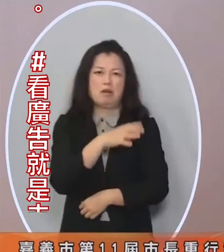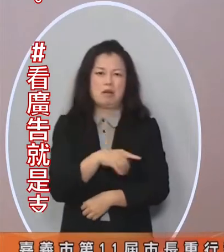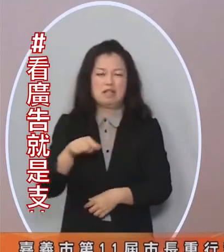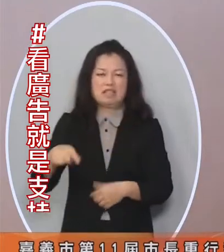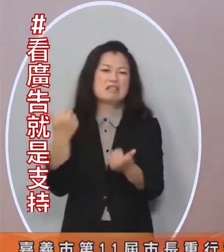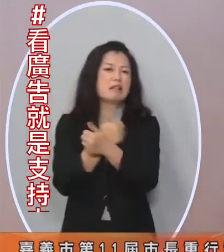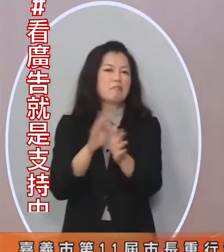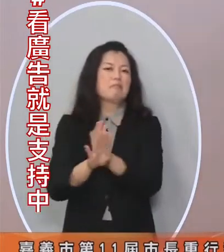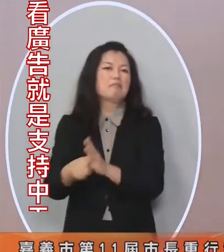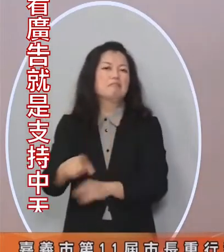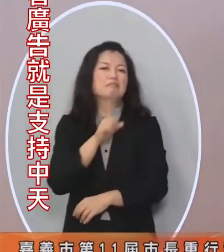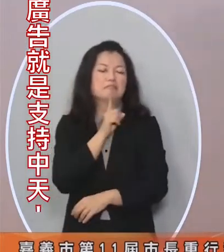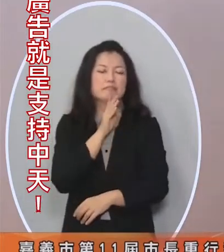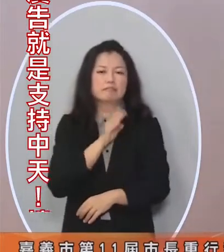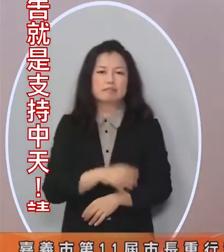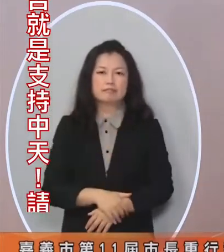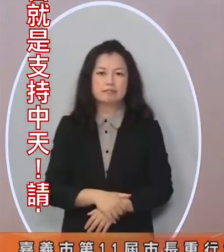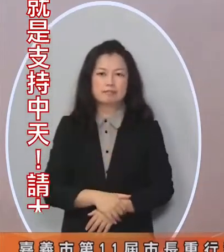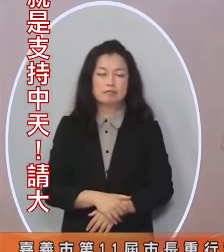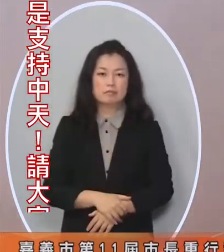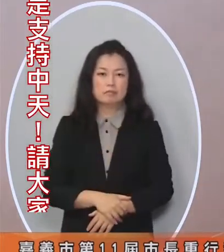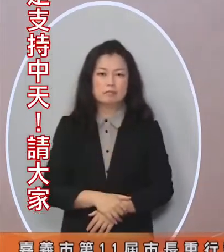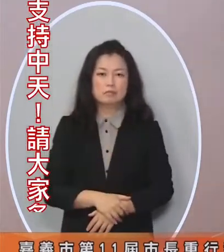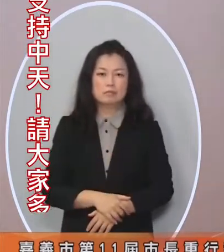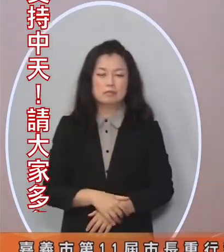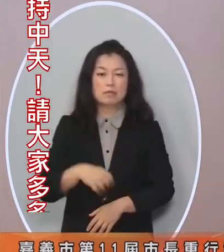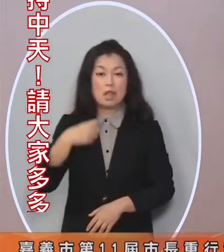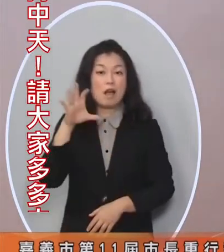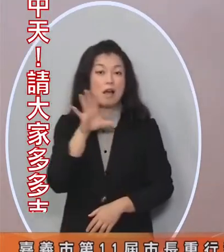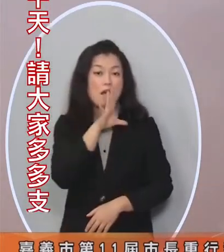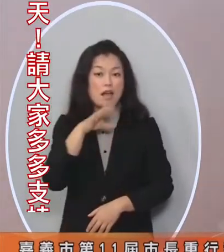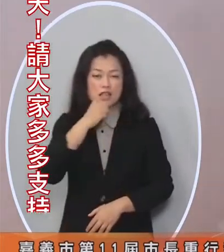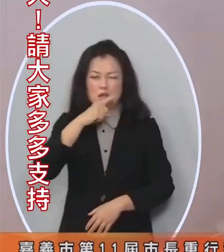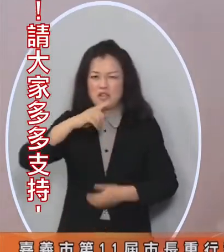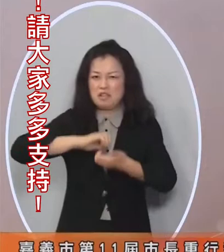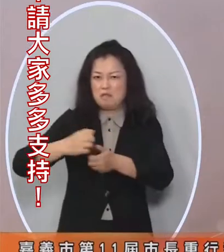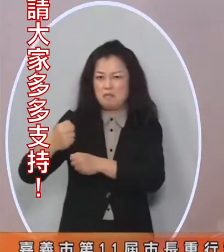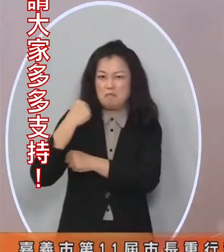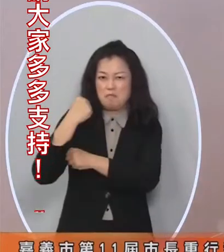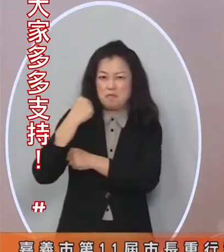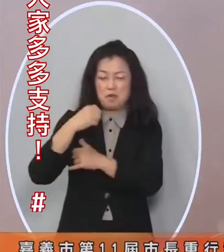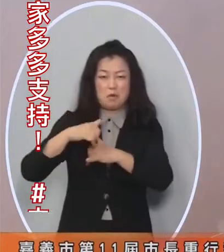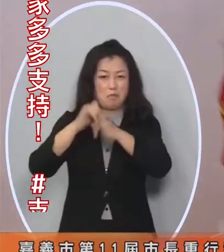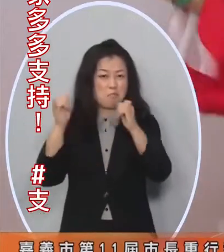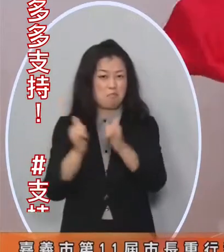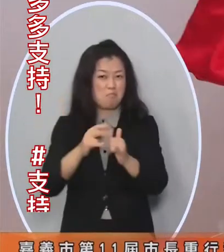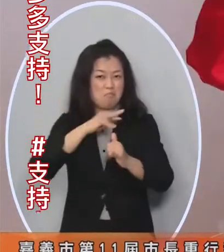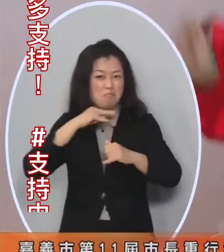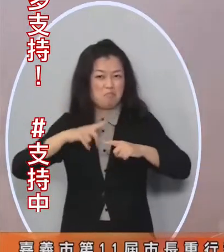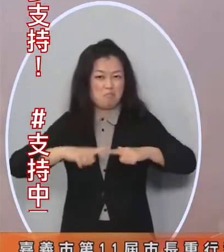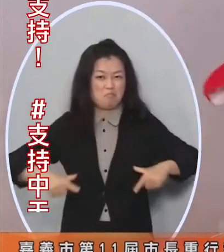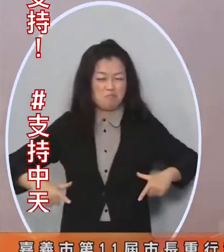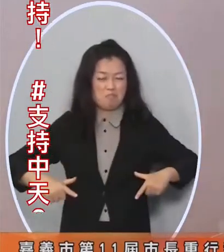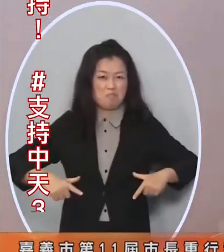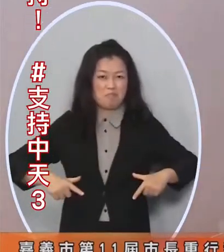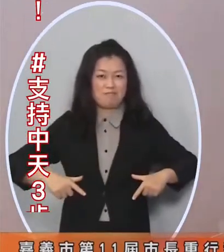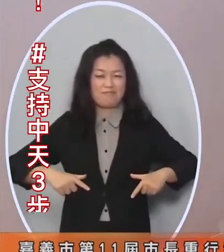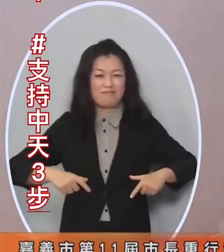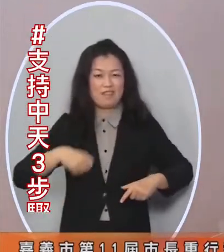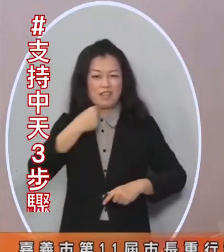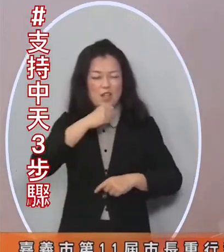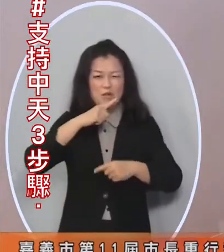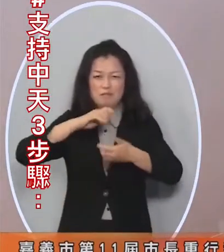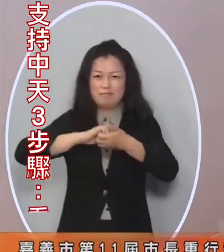一个代表了哈。那我们最后。台湾一定强，台湾一定强，你敢来民族英雄黄总统。台湾